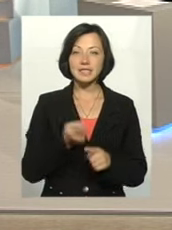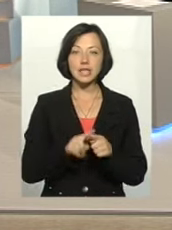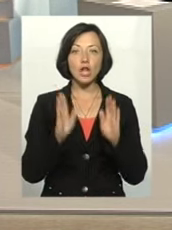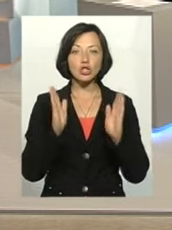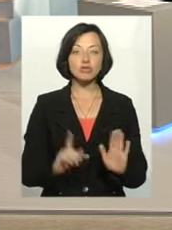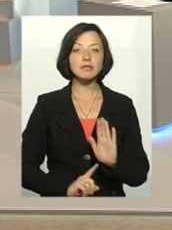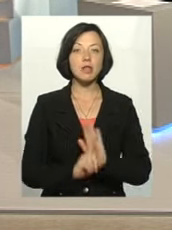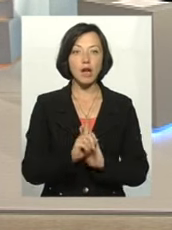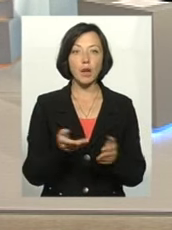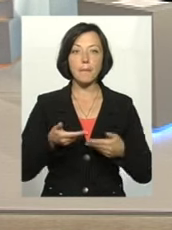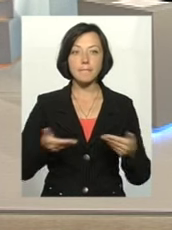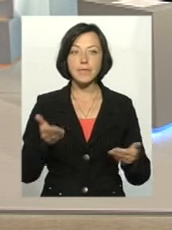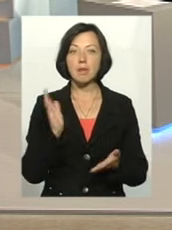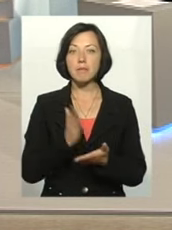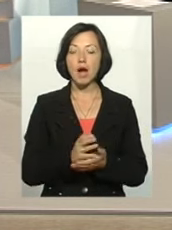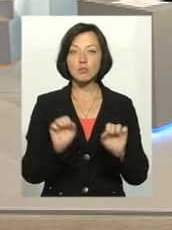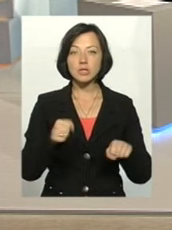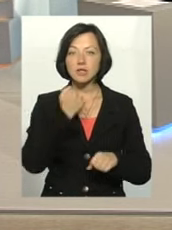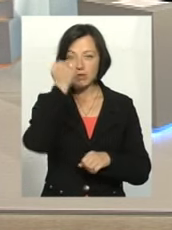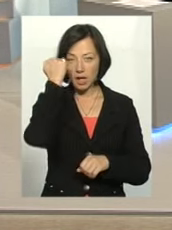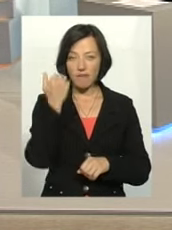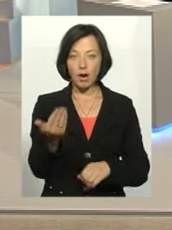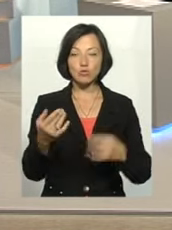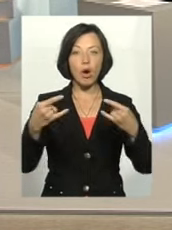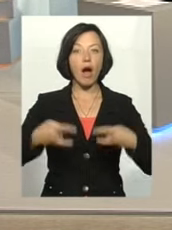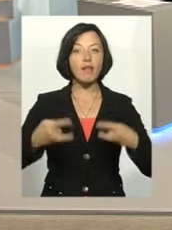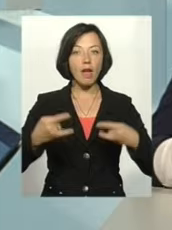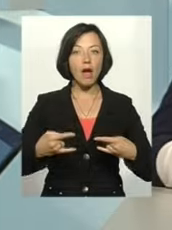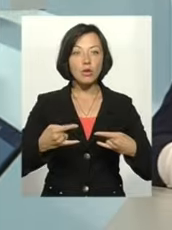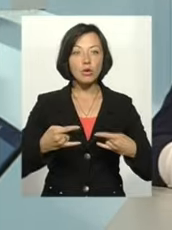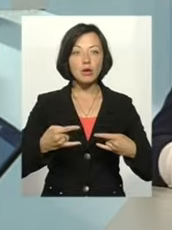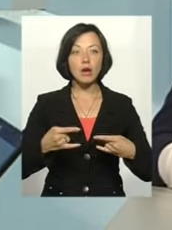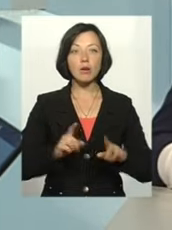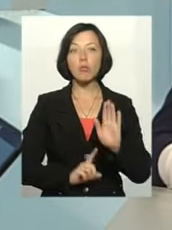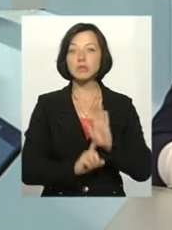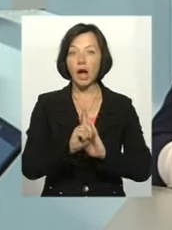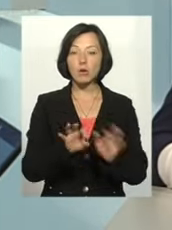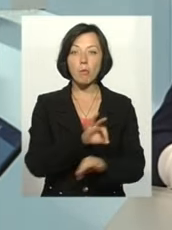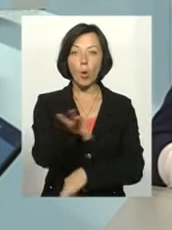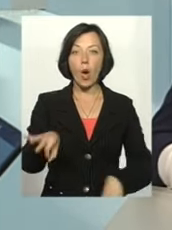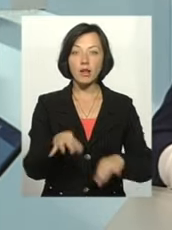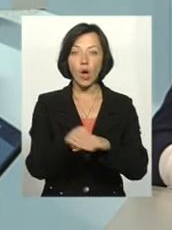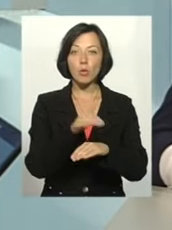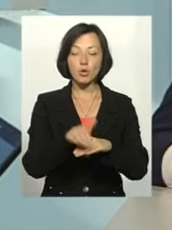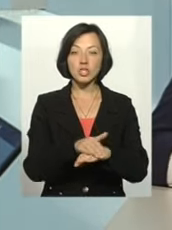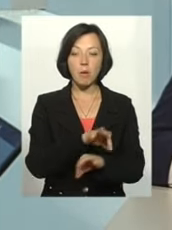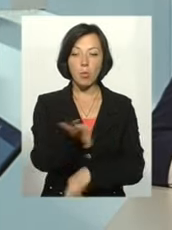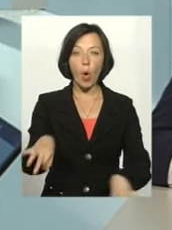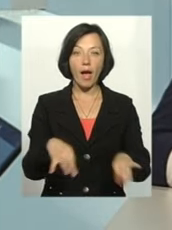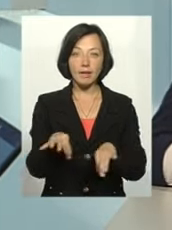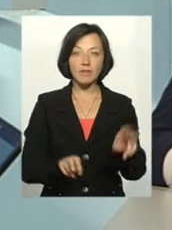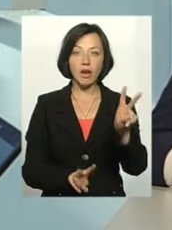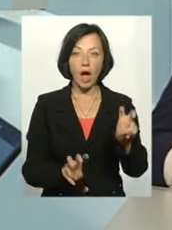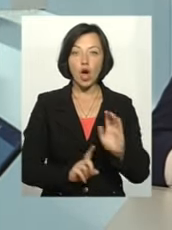Ми маємо можливість завдяки вашому каналу зазначити про старт проєктів, доброчинницьких проєктів,